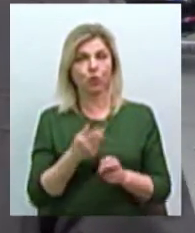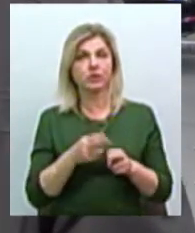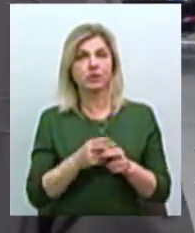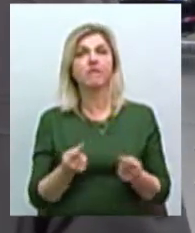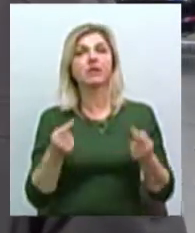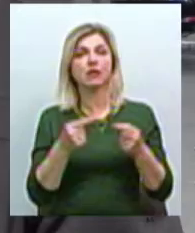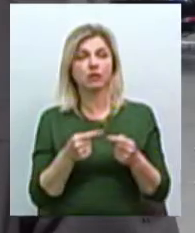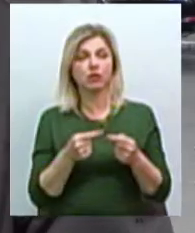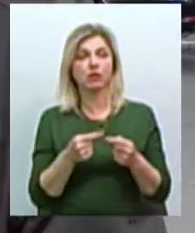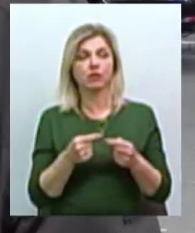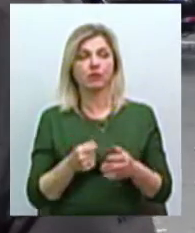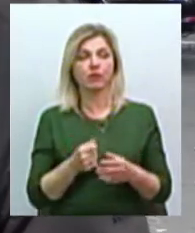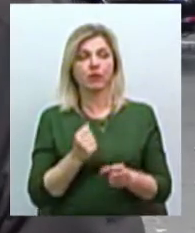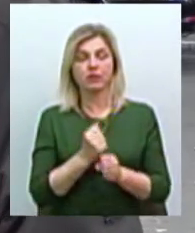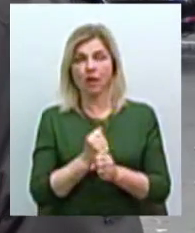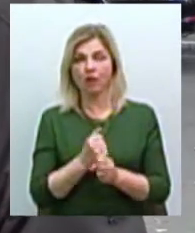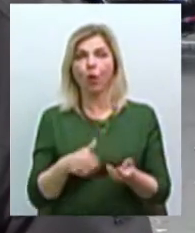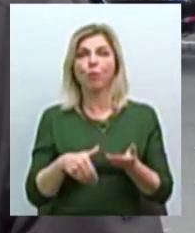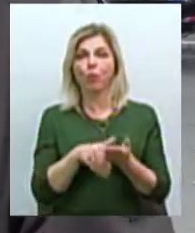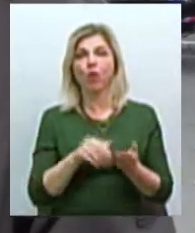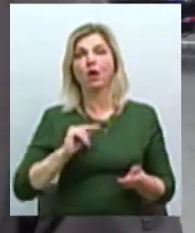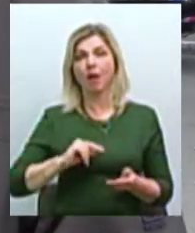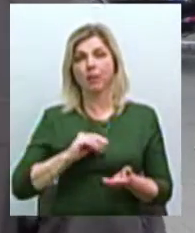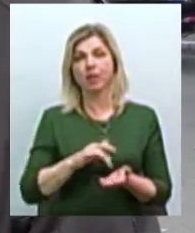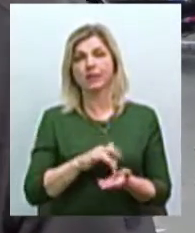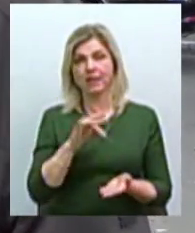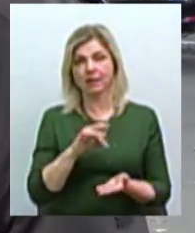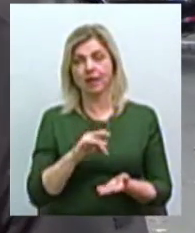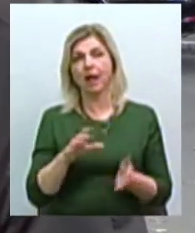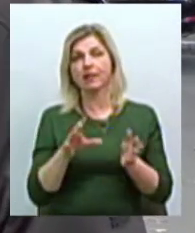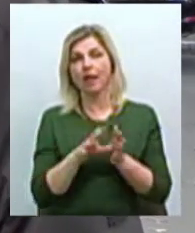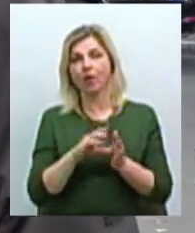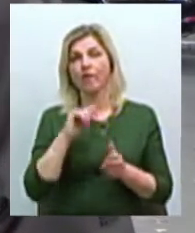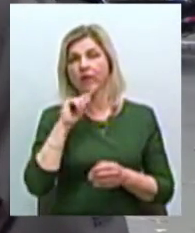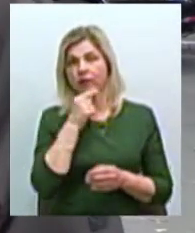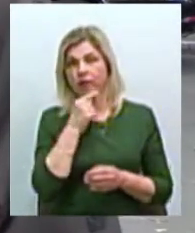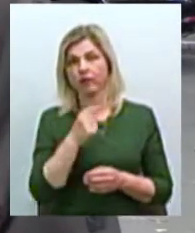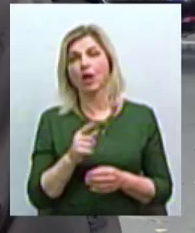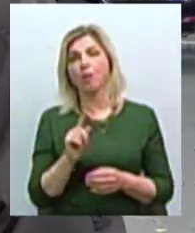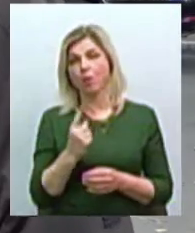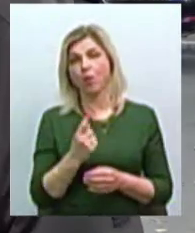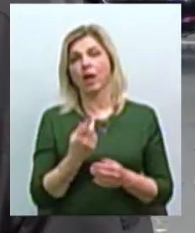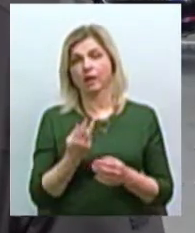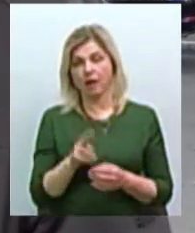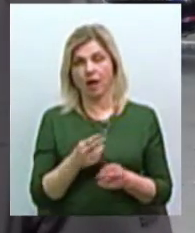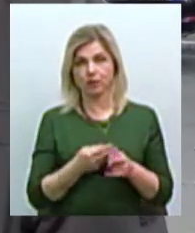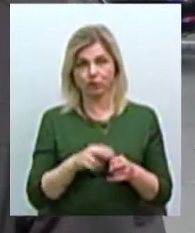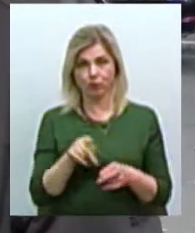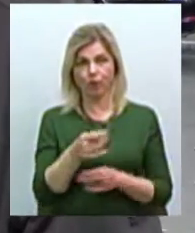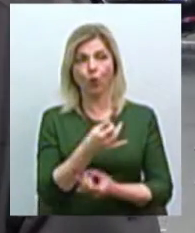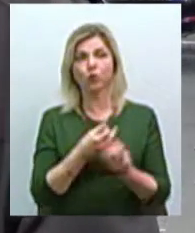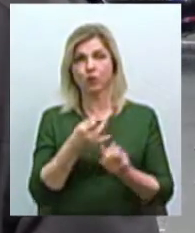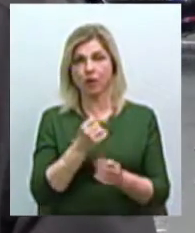визначення проходить за допомогою працівників Центру енергоефективності, бо ми створені саме для цього, для консультаційної